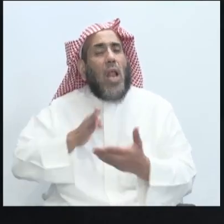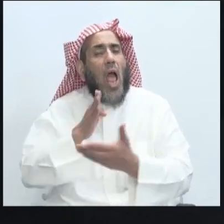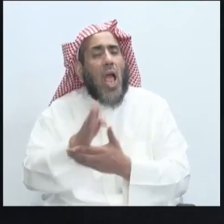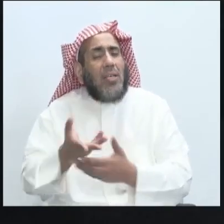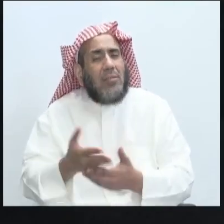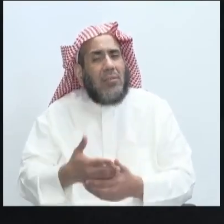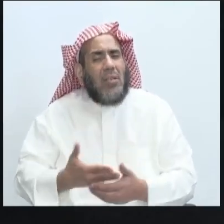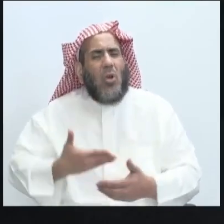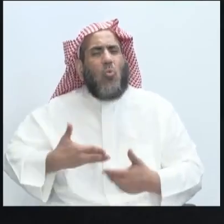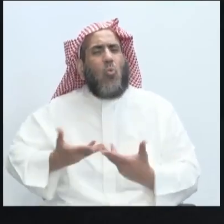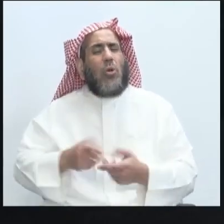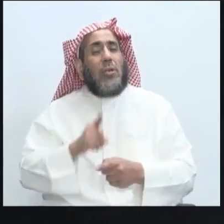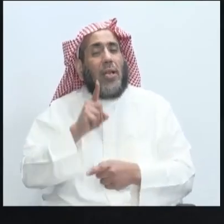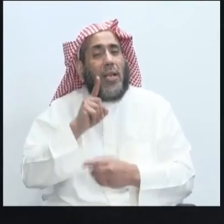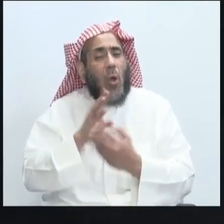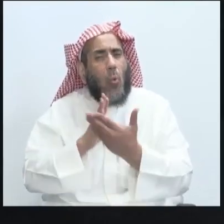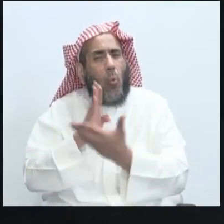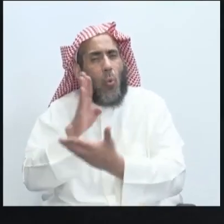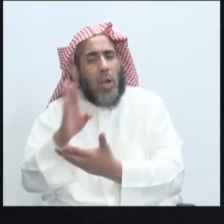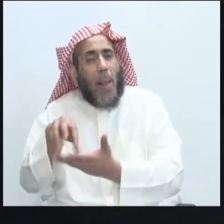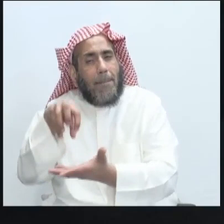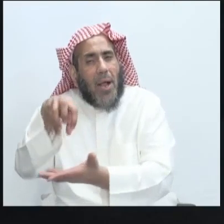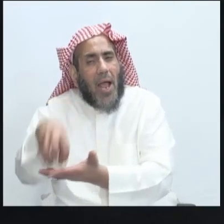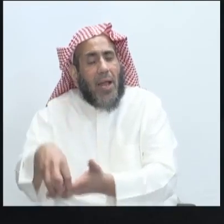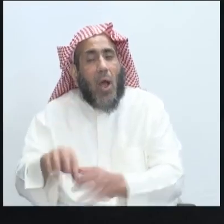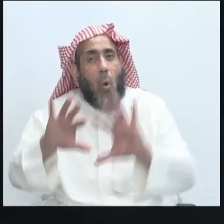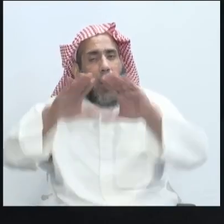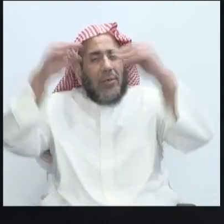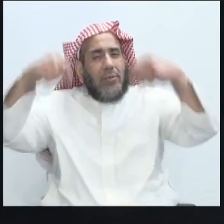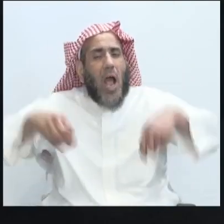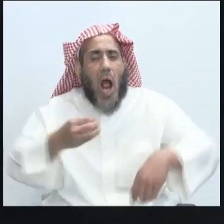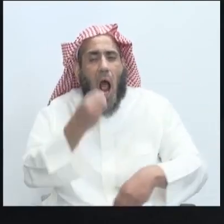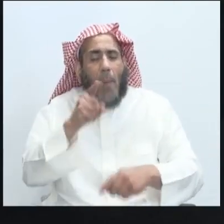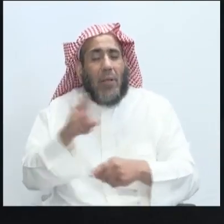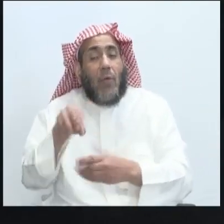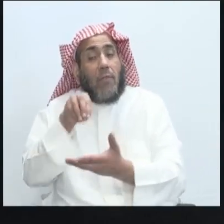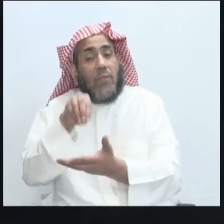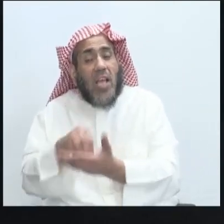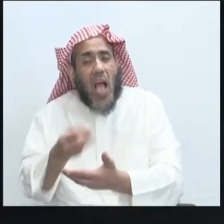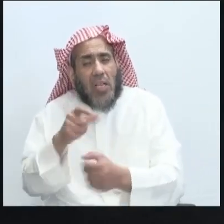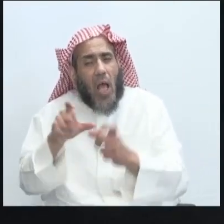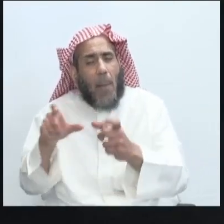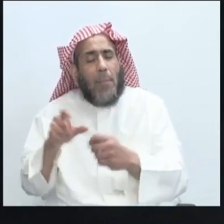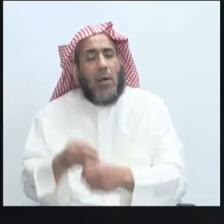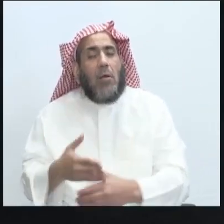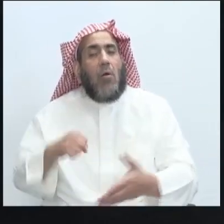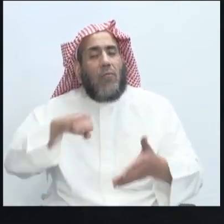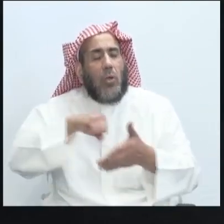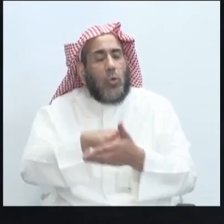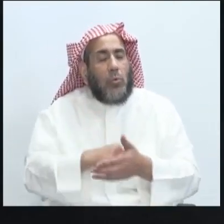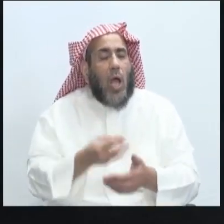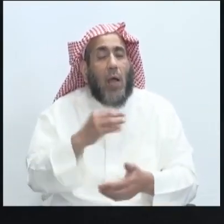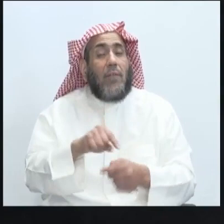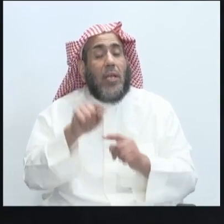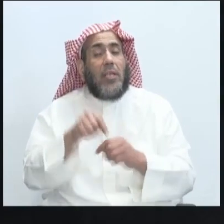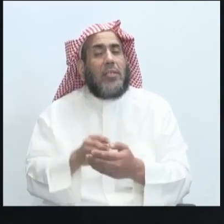اين احسنتم يتوجه الى المكان او الى المطعم او المكان الذي يوجد فيه الطعام فيشبع رغبته